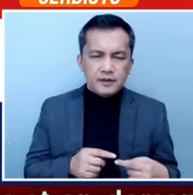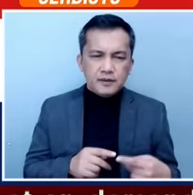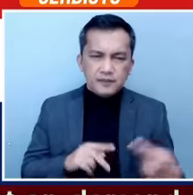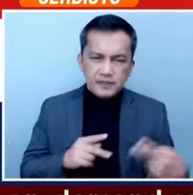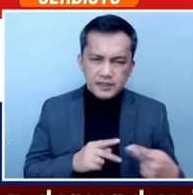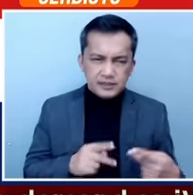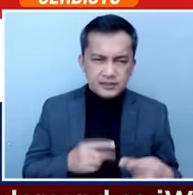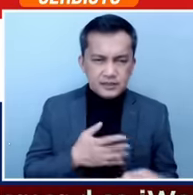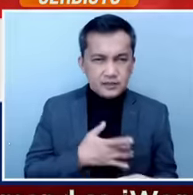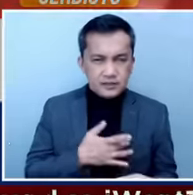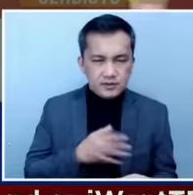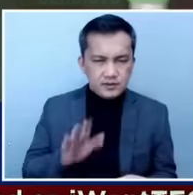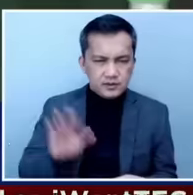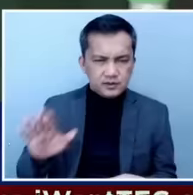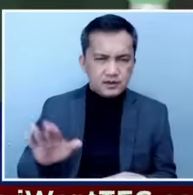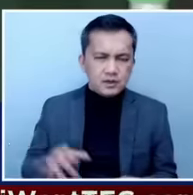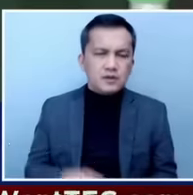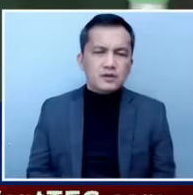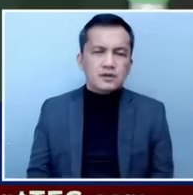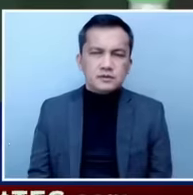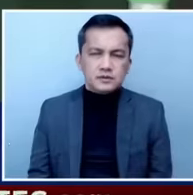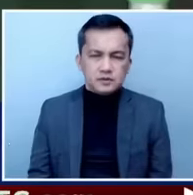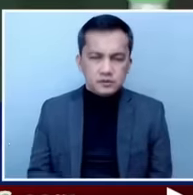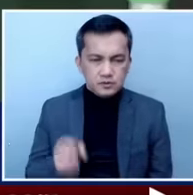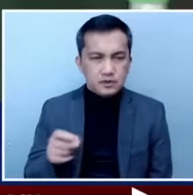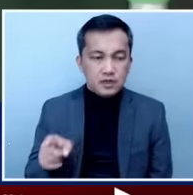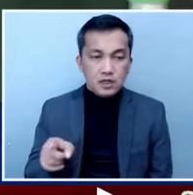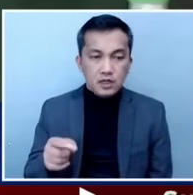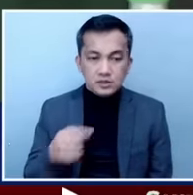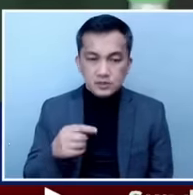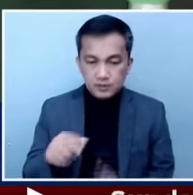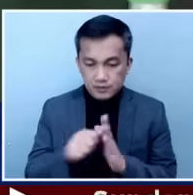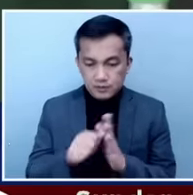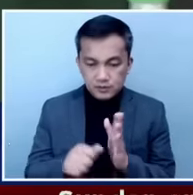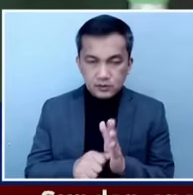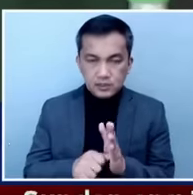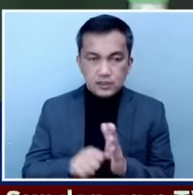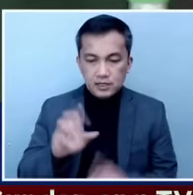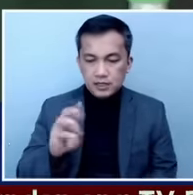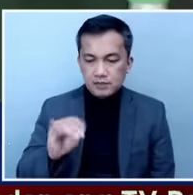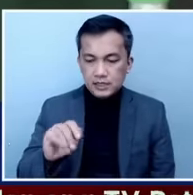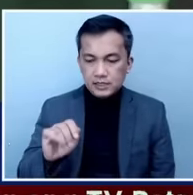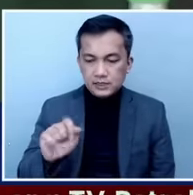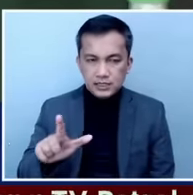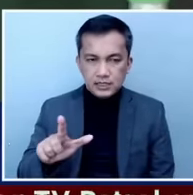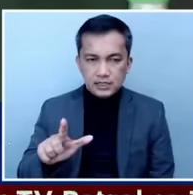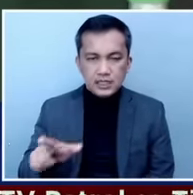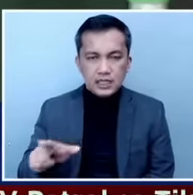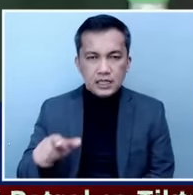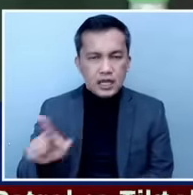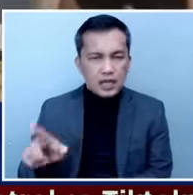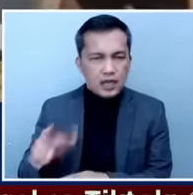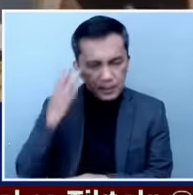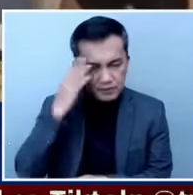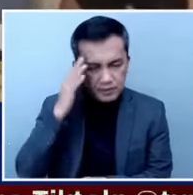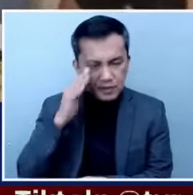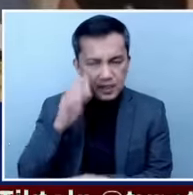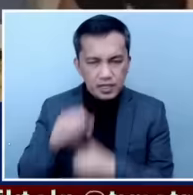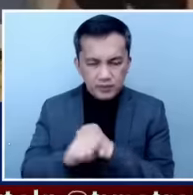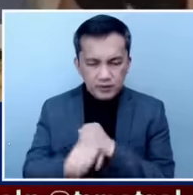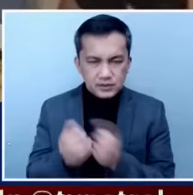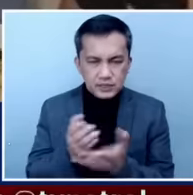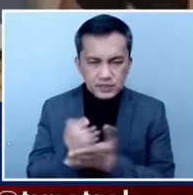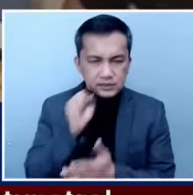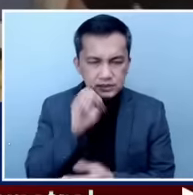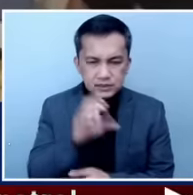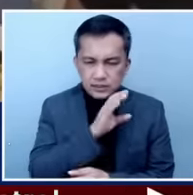will define closures. Paalala ni Attorney Romy Makalintal, kilalang advocate sa karapatan ng senior citizens, may